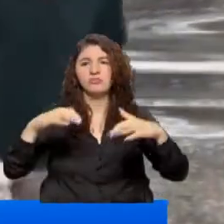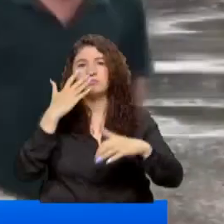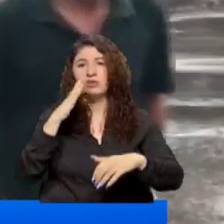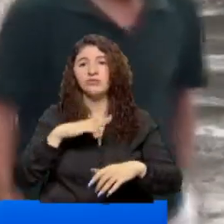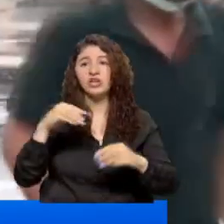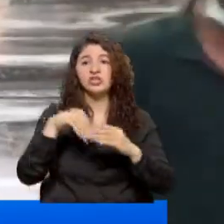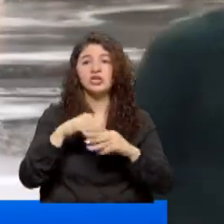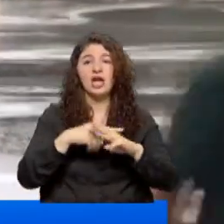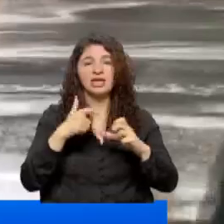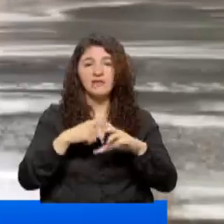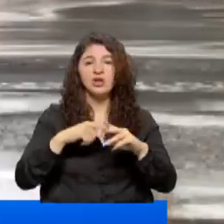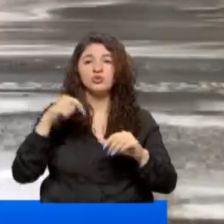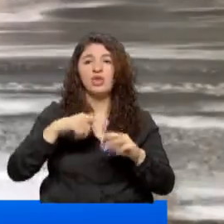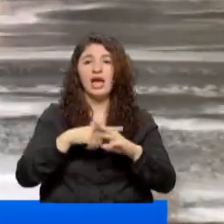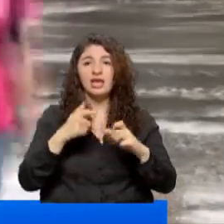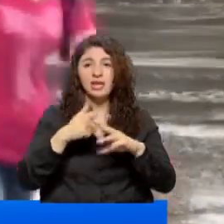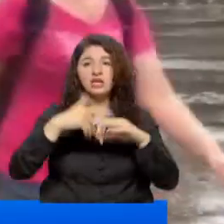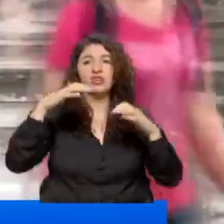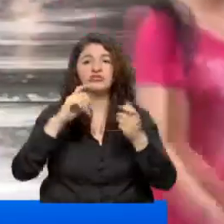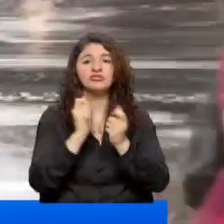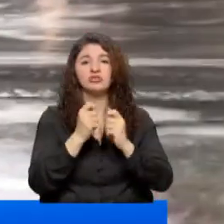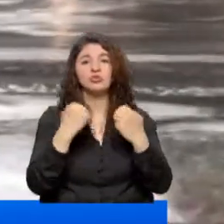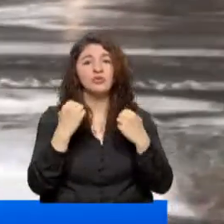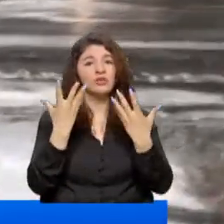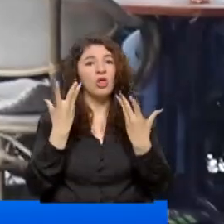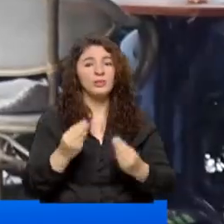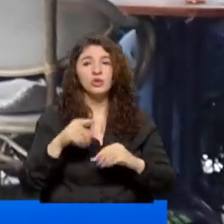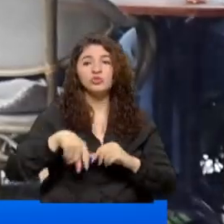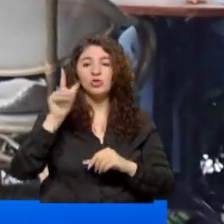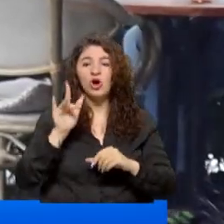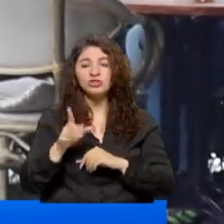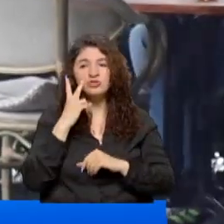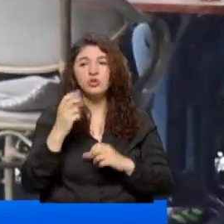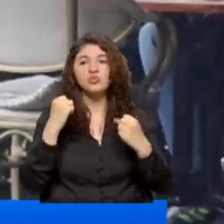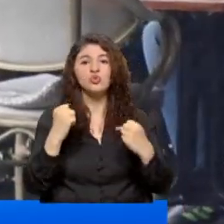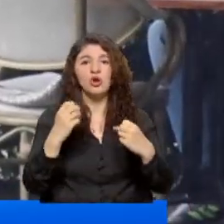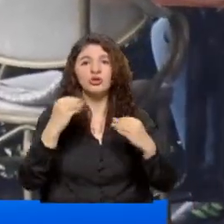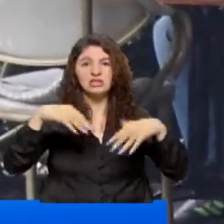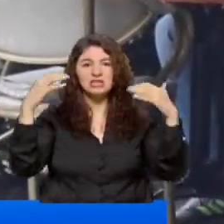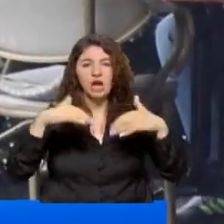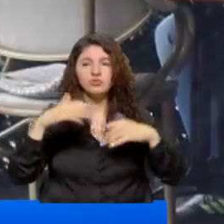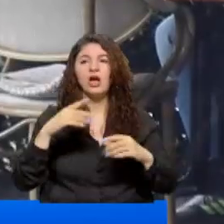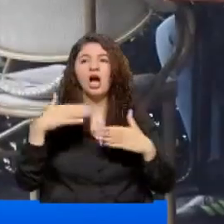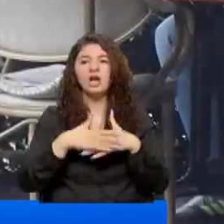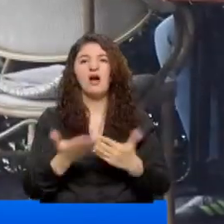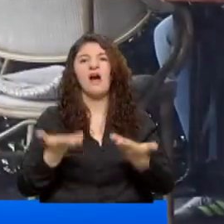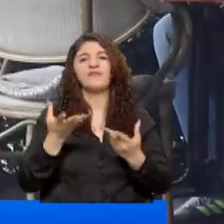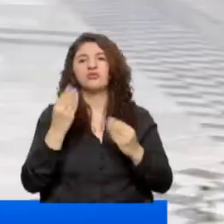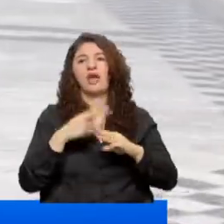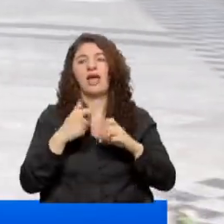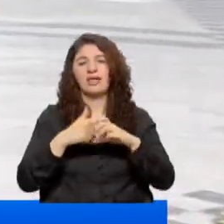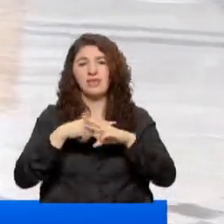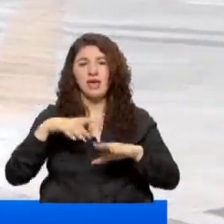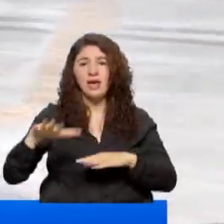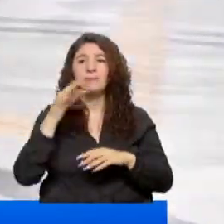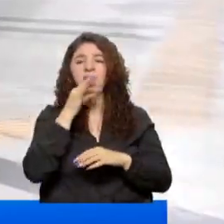iç Ege ile Güney Ege'de ise yağış geçişleri kuvvetli olabilir gün ortasında kuvvet kazanacak yağışlar Akşama hafifleyecek